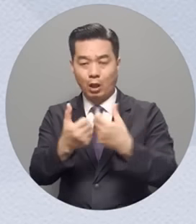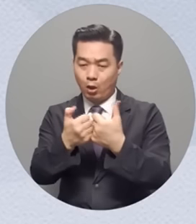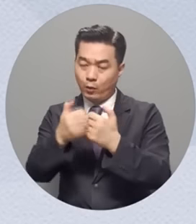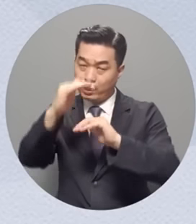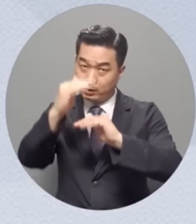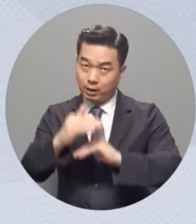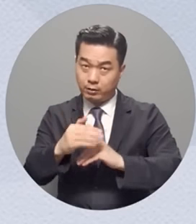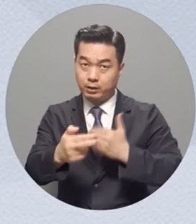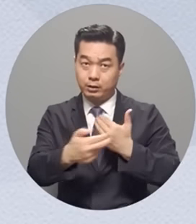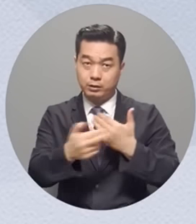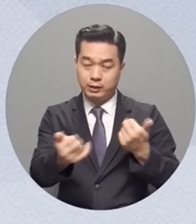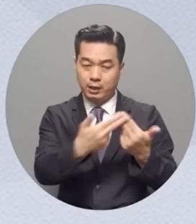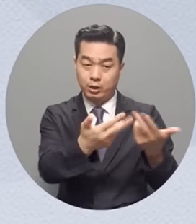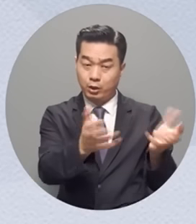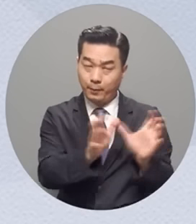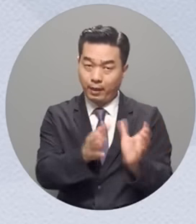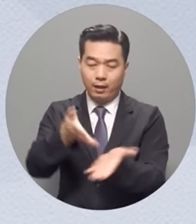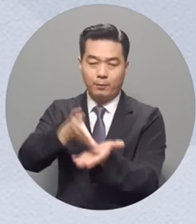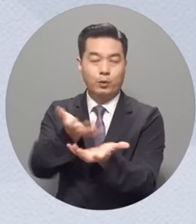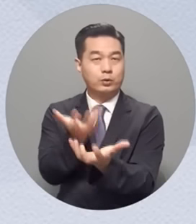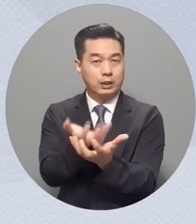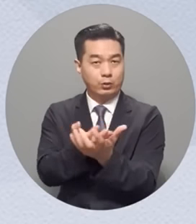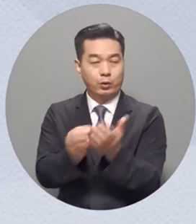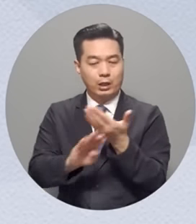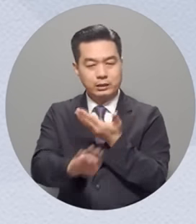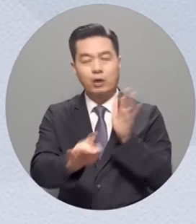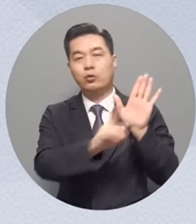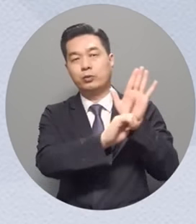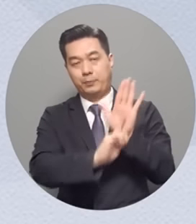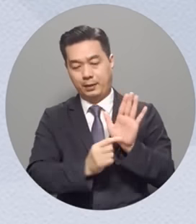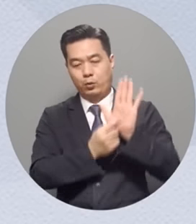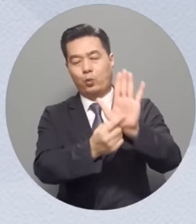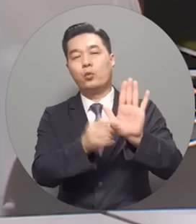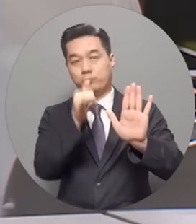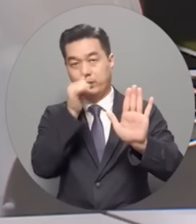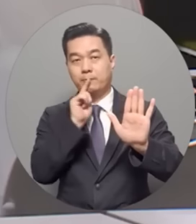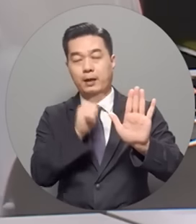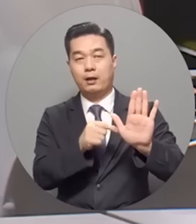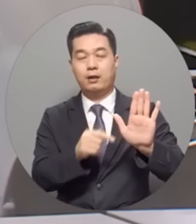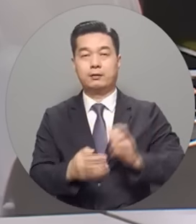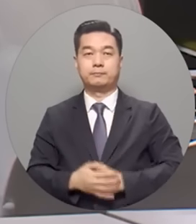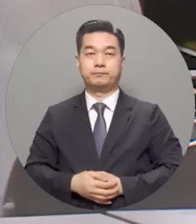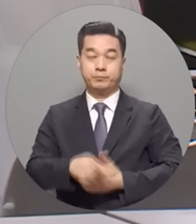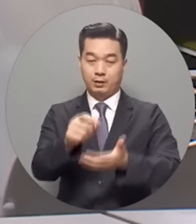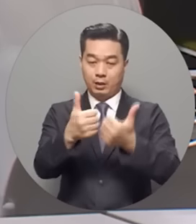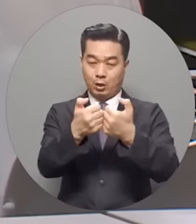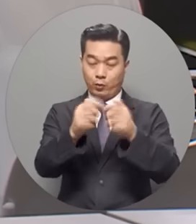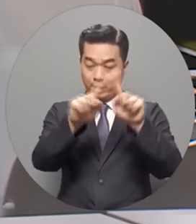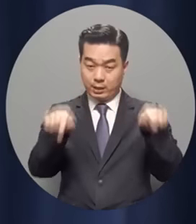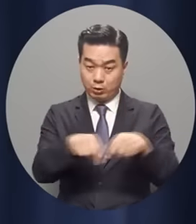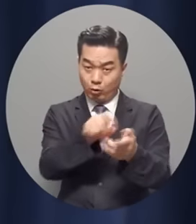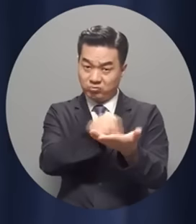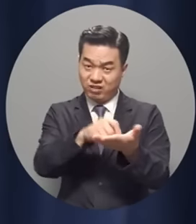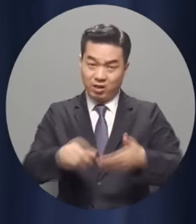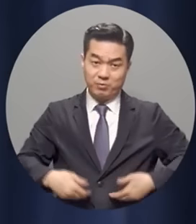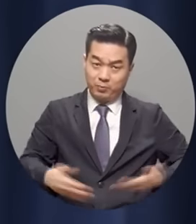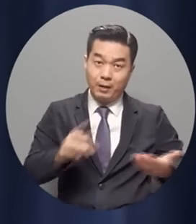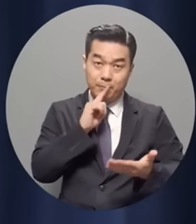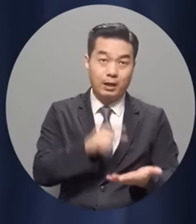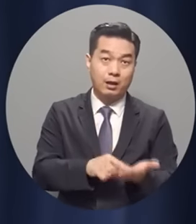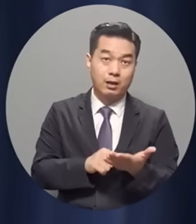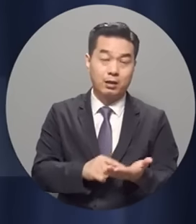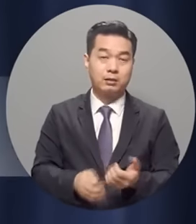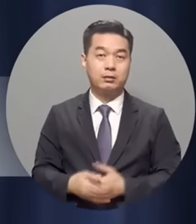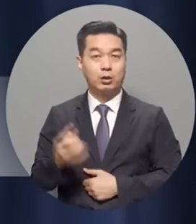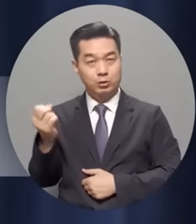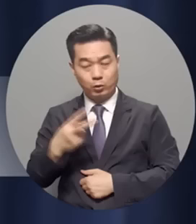의사협회와 협의에 보도자료와 사후 부리 했다고 설명했습니다 회의록을 작성할 필요성이 없었다는 겁니다